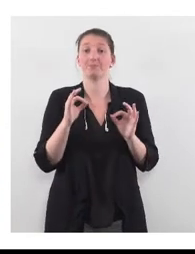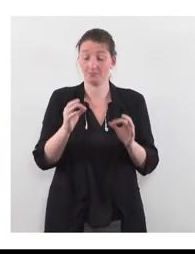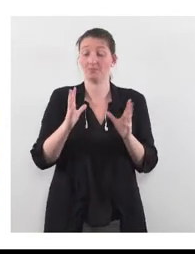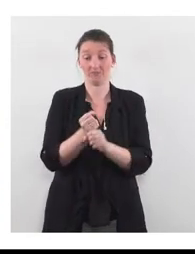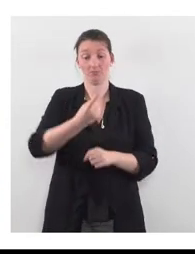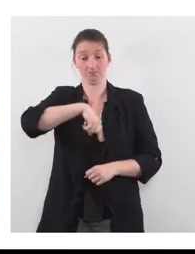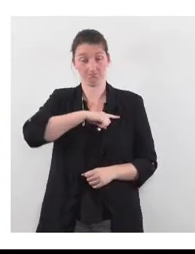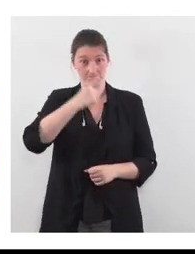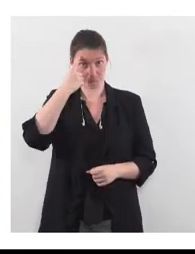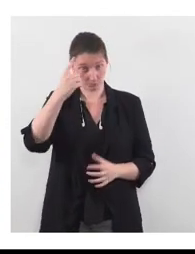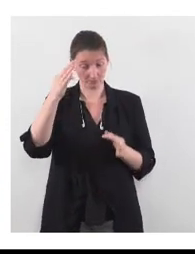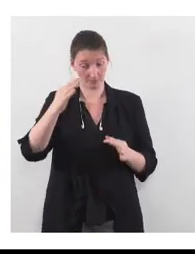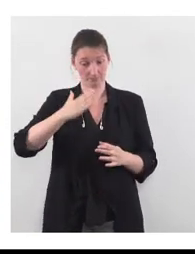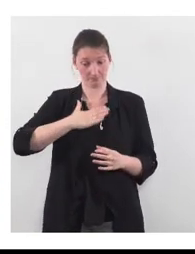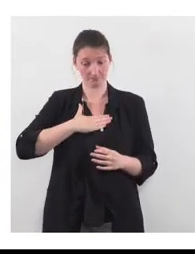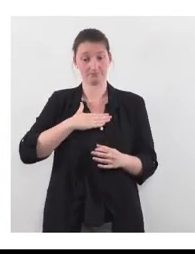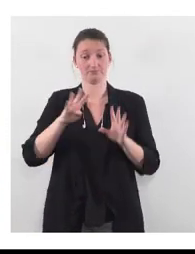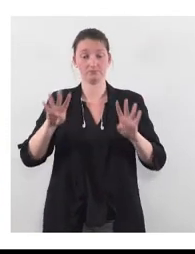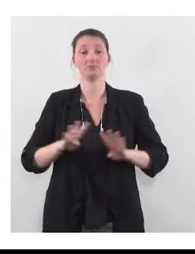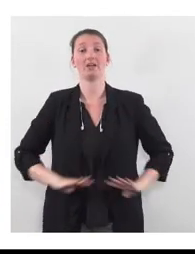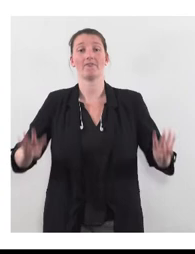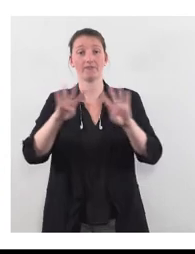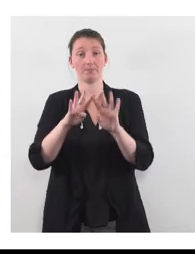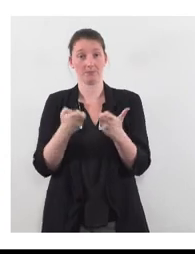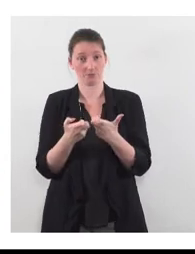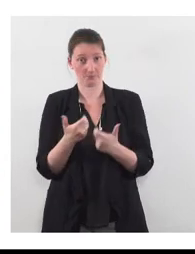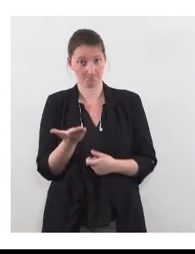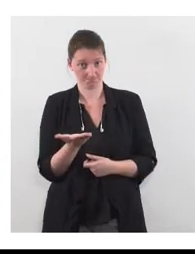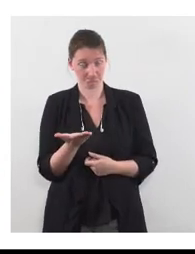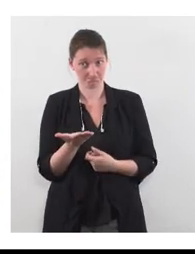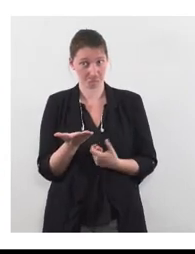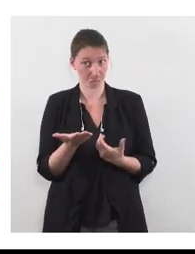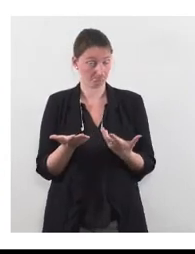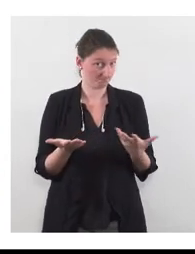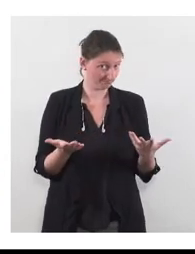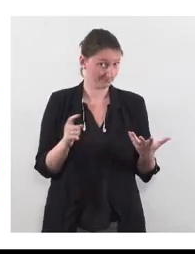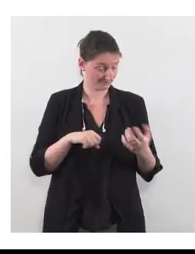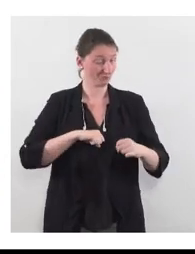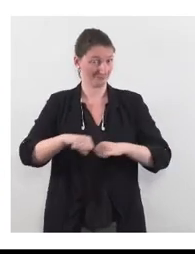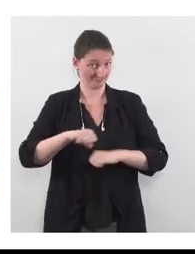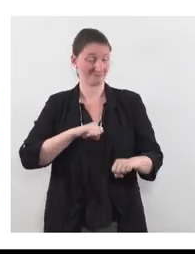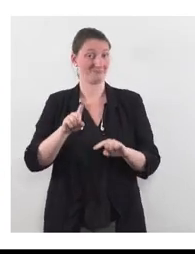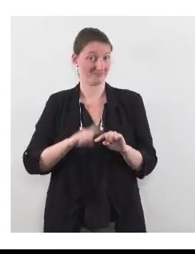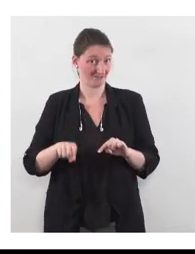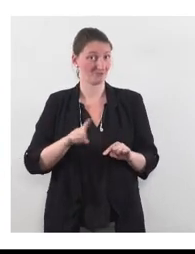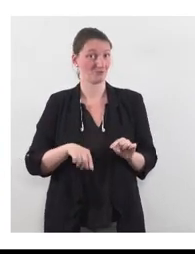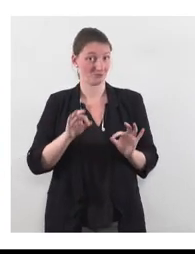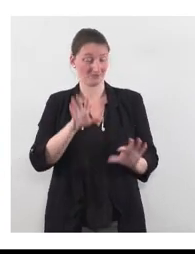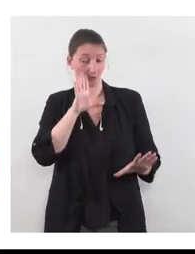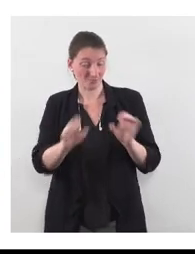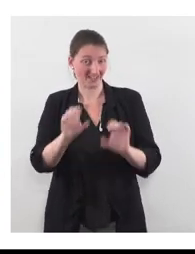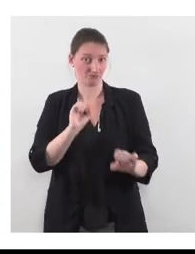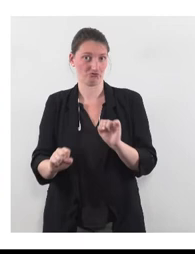rapport au fonctionnement de nos caisses d'allocation familiale, qu'il va falloir agir aussi au niveau du repérage